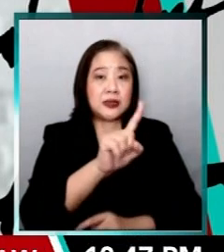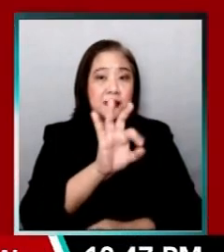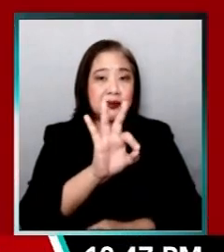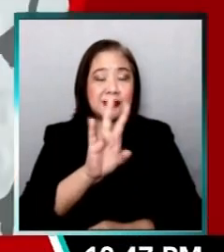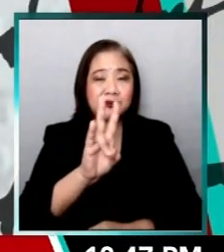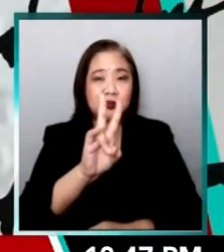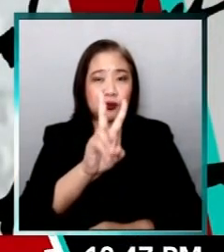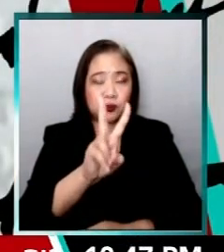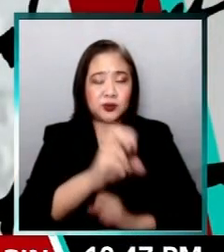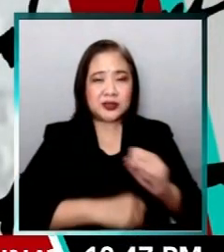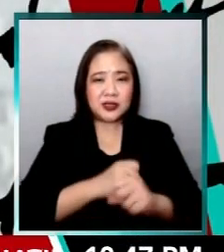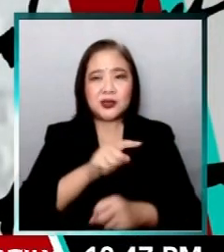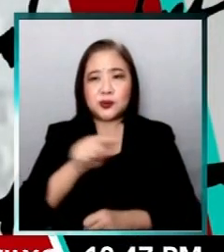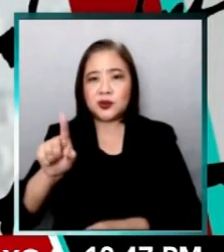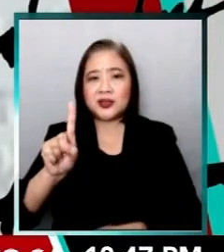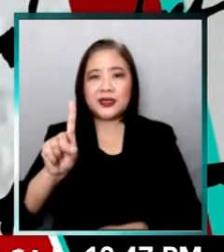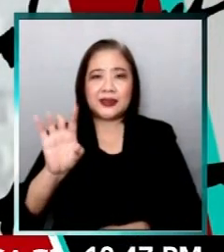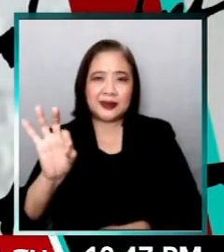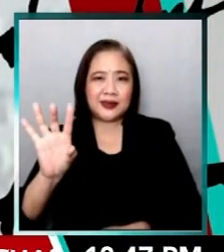1986. Sa bilang na yan,